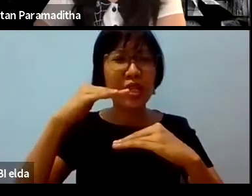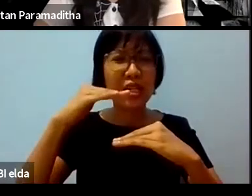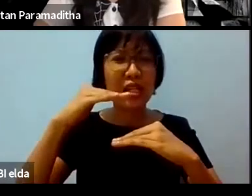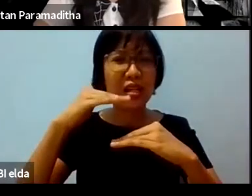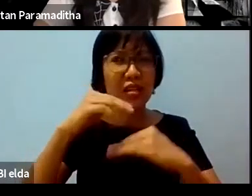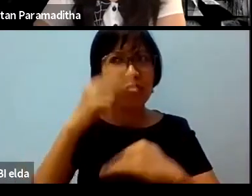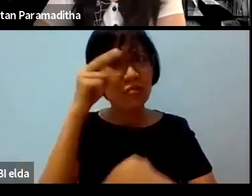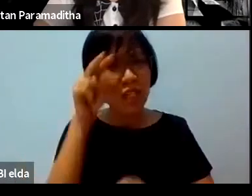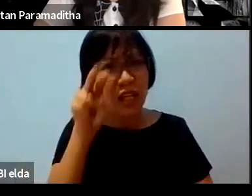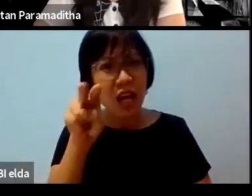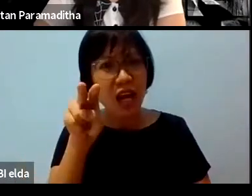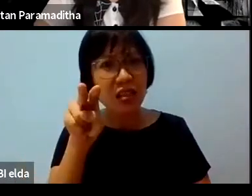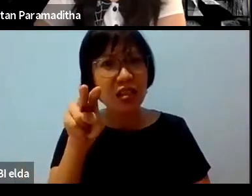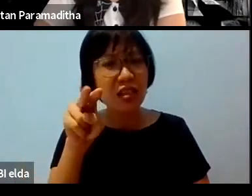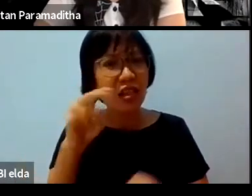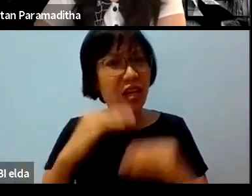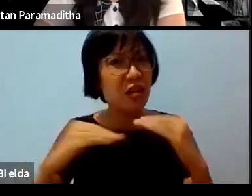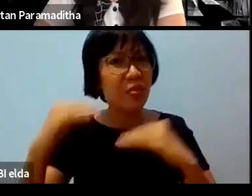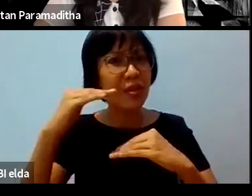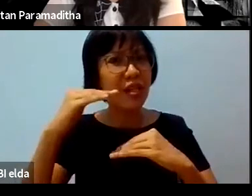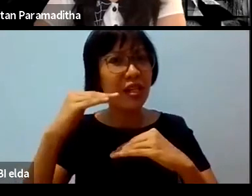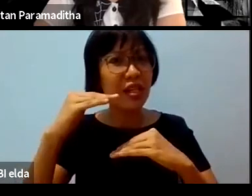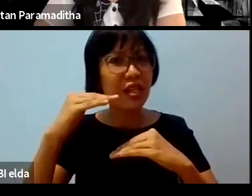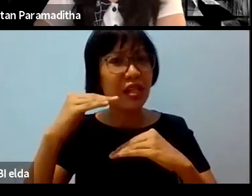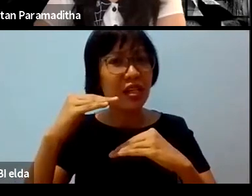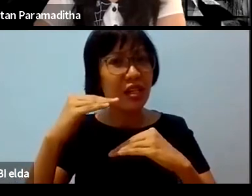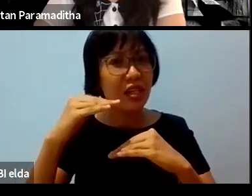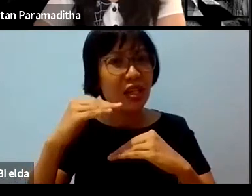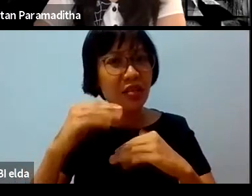melihatnya lebih teliti gitu kan.